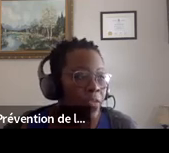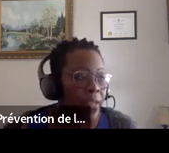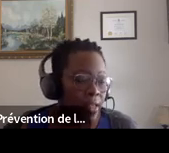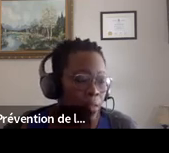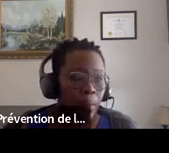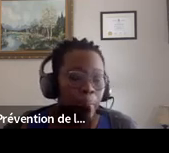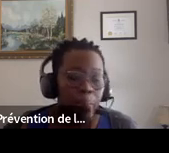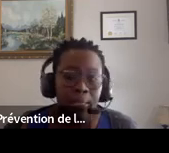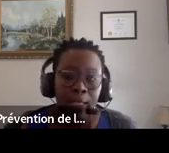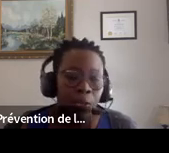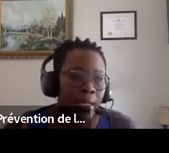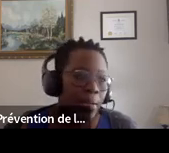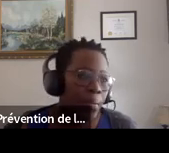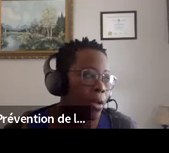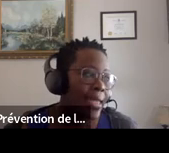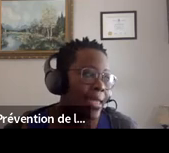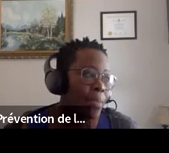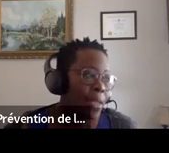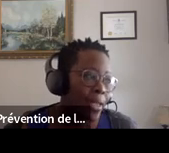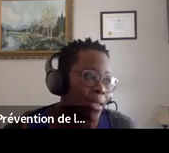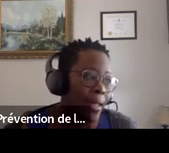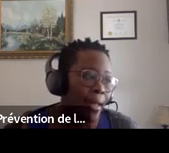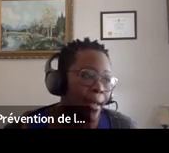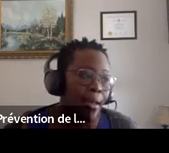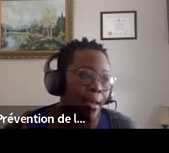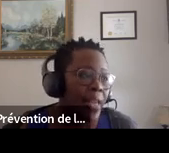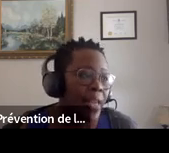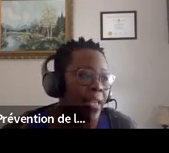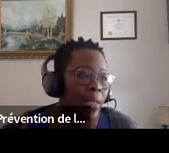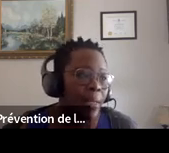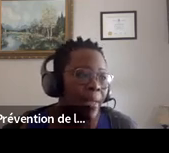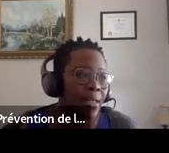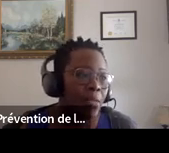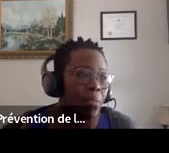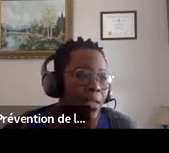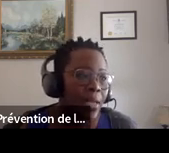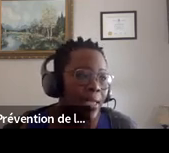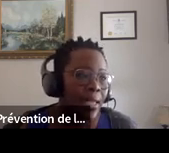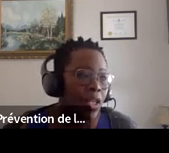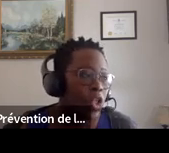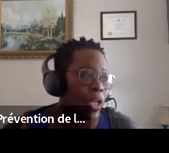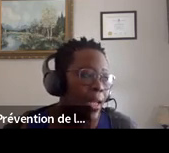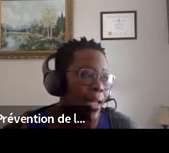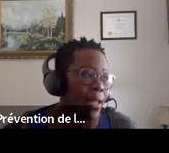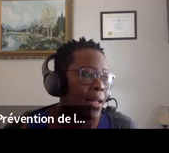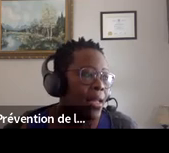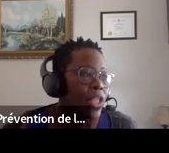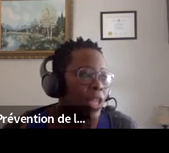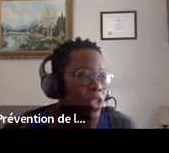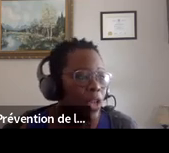sur le vieillissement, particulièrement contexte minoritaire, et le vieillissement des personnes minorités